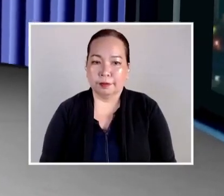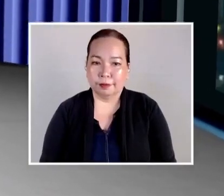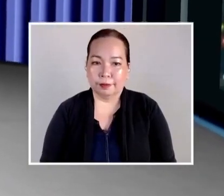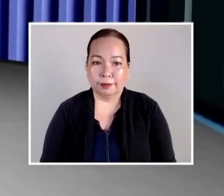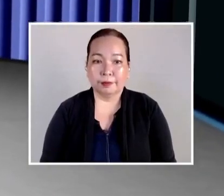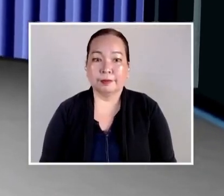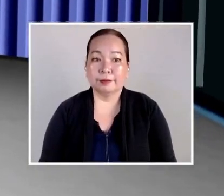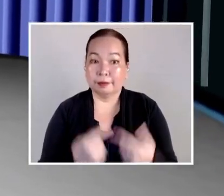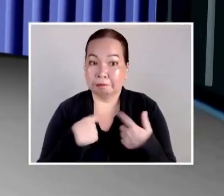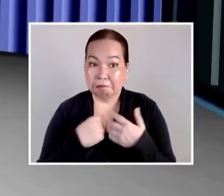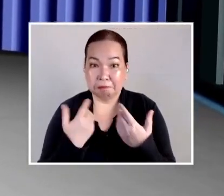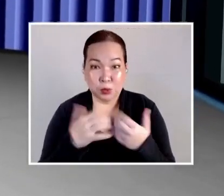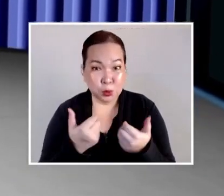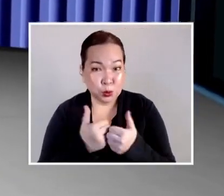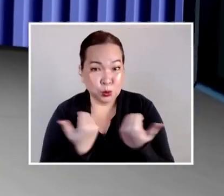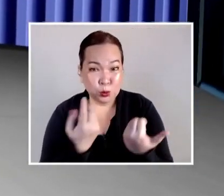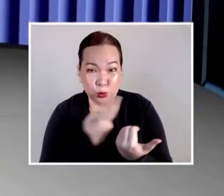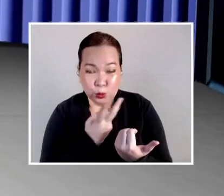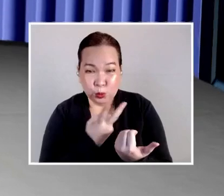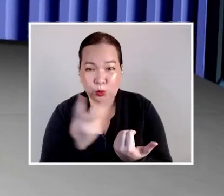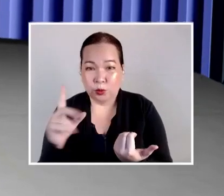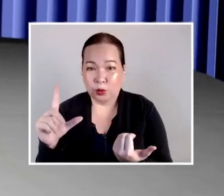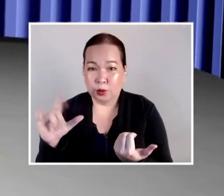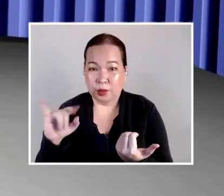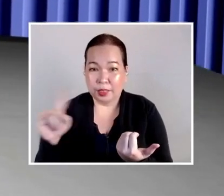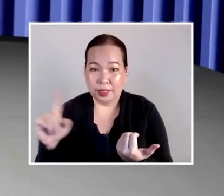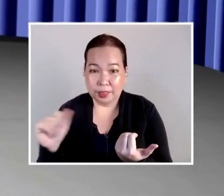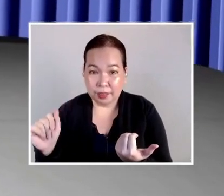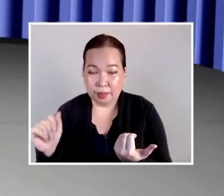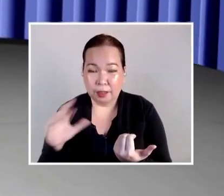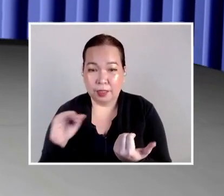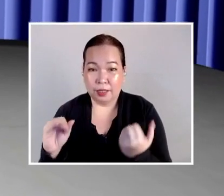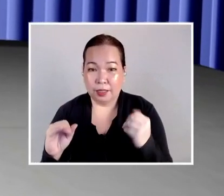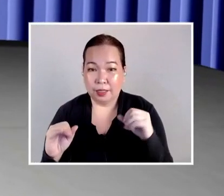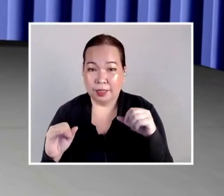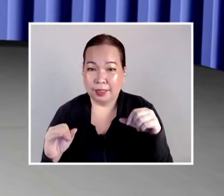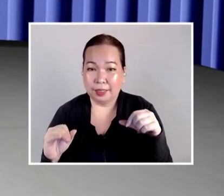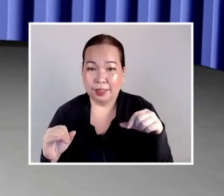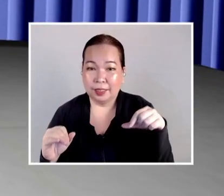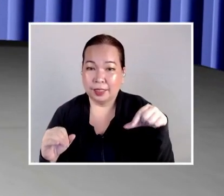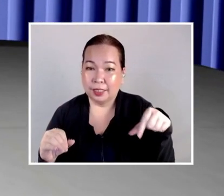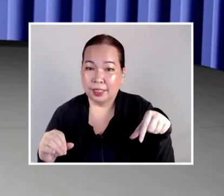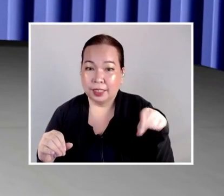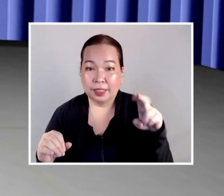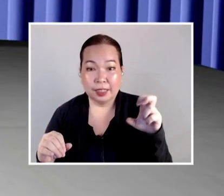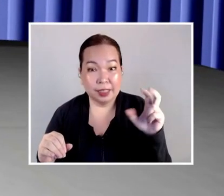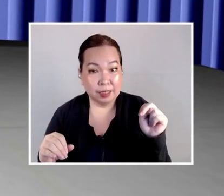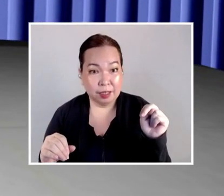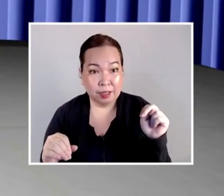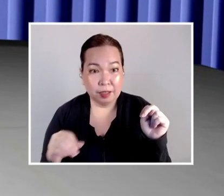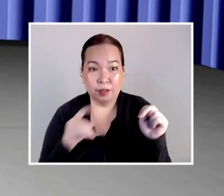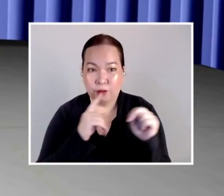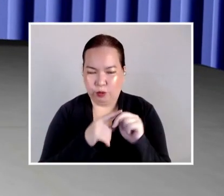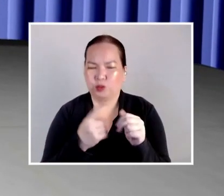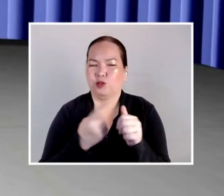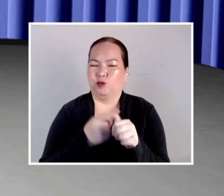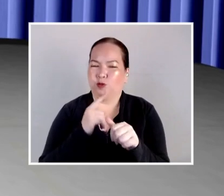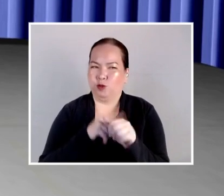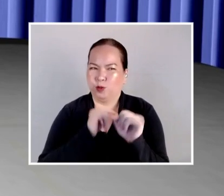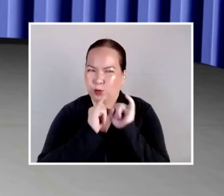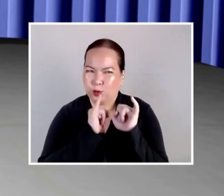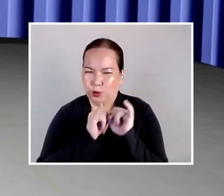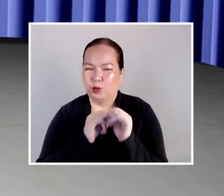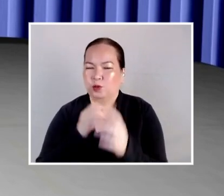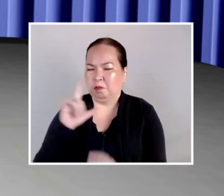Hiwalay na ba si Liza Soberano at Enrique Hill? Sa unang pagkakataon, walang prenong sasagutin ni Liza ang mainit na